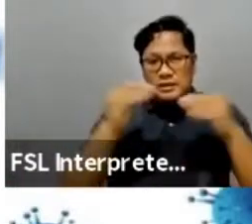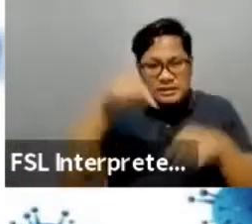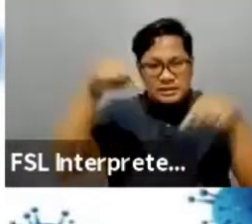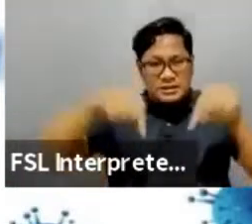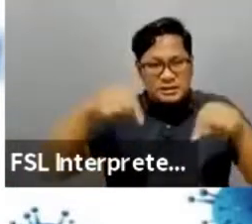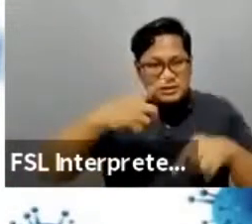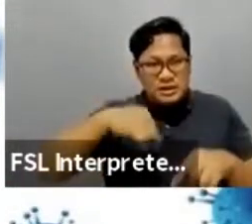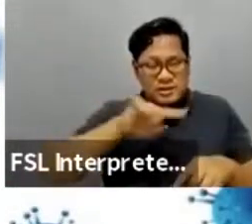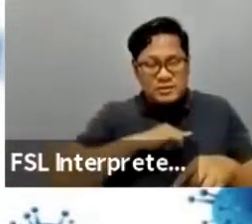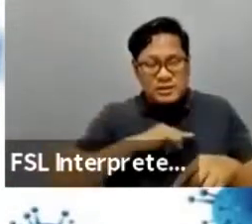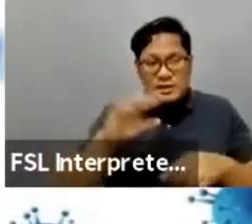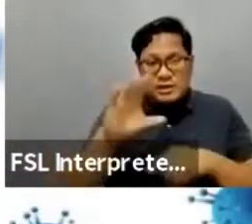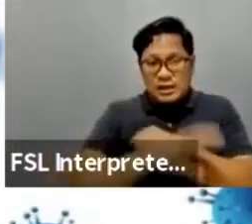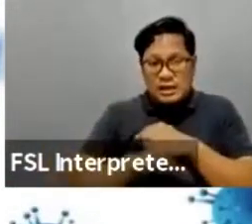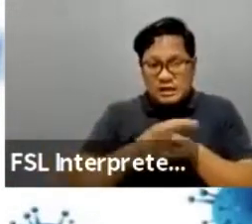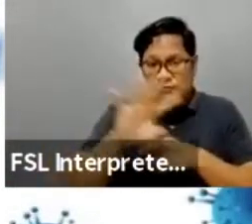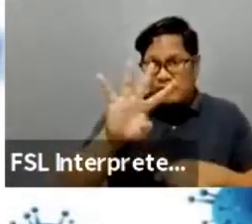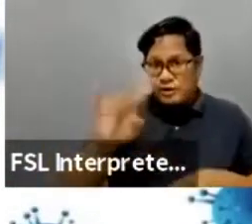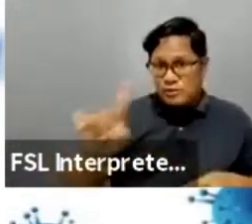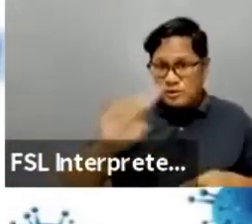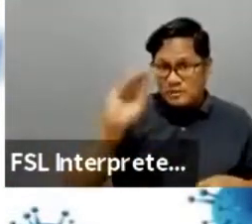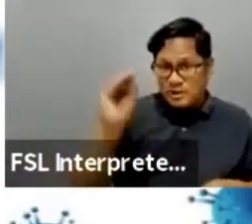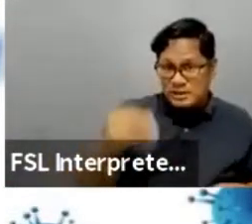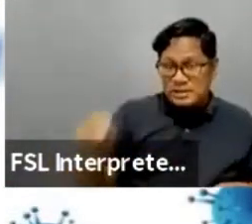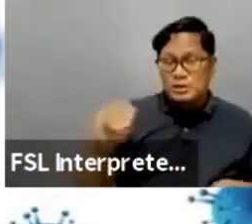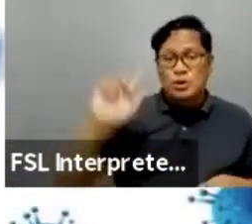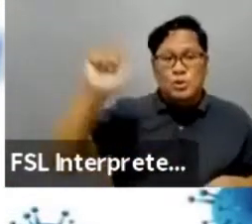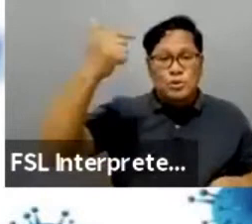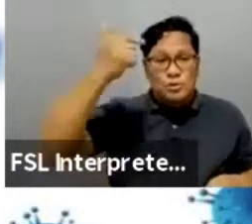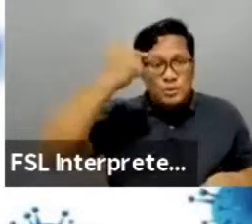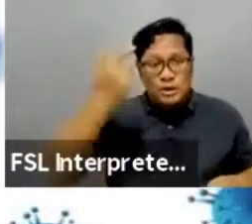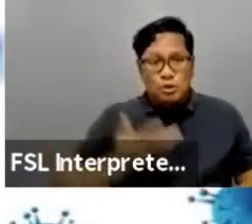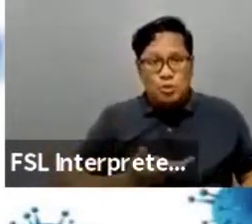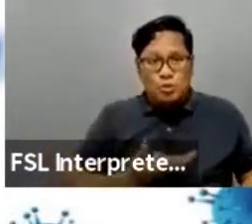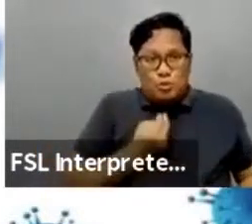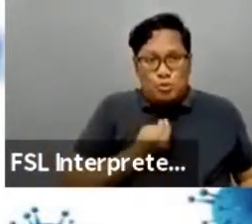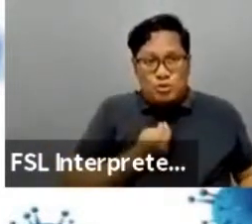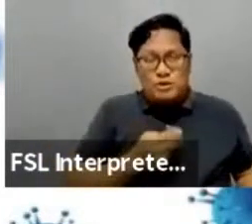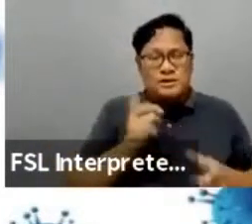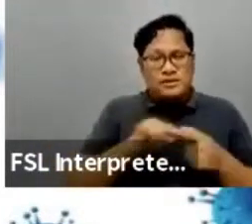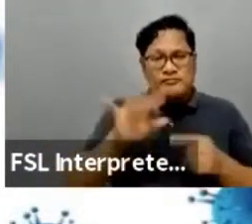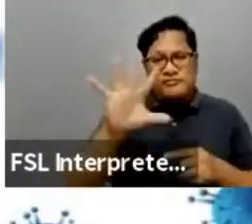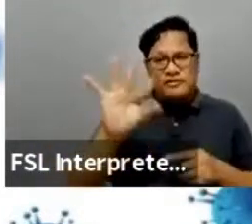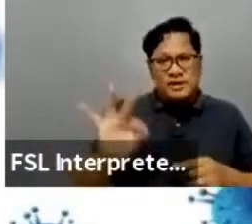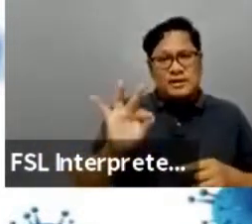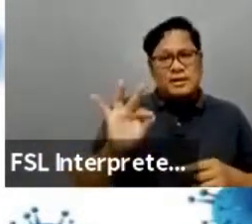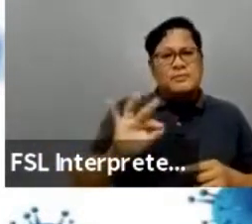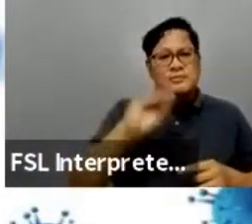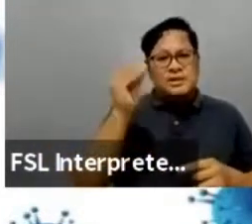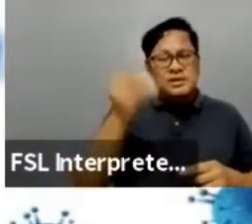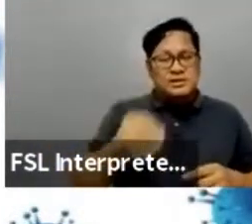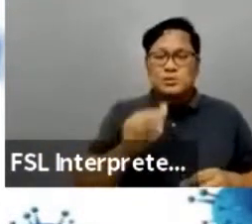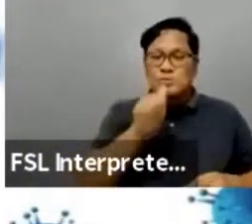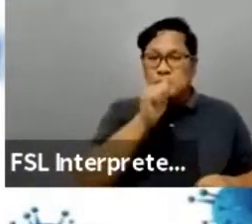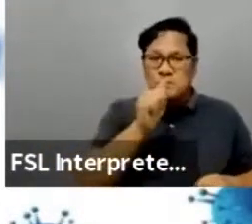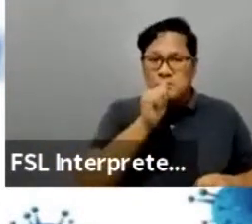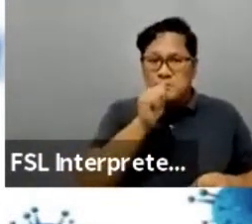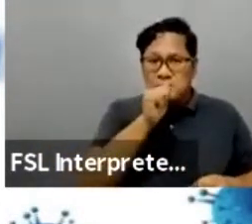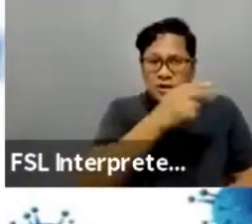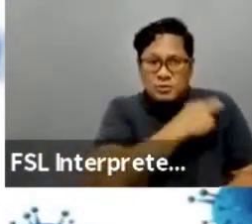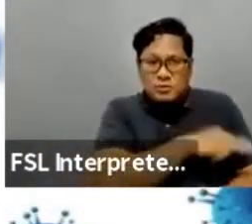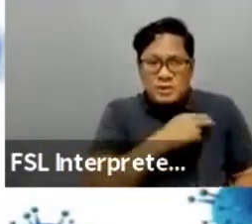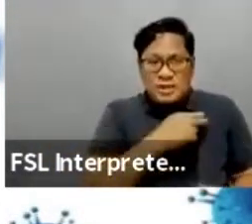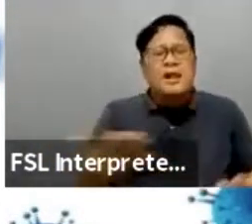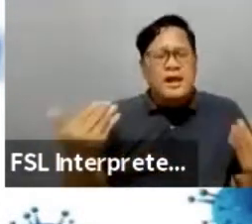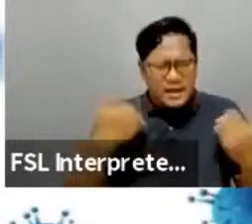bansa. 41% ay government-owned at 59% ay private hospitals.